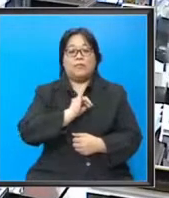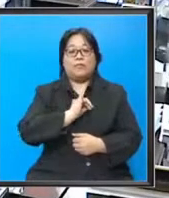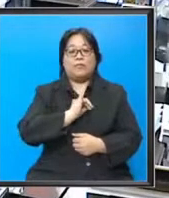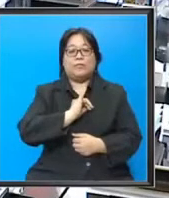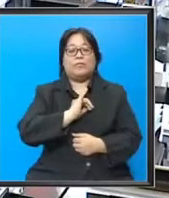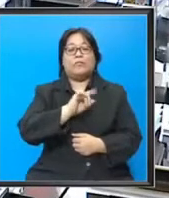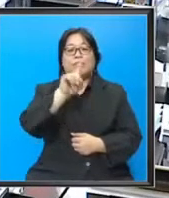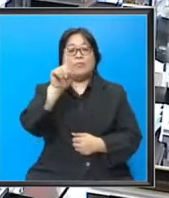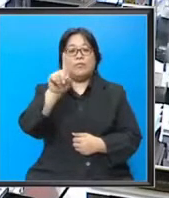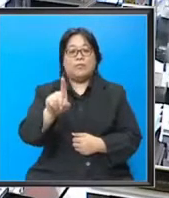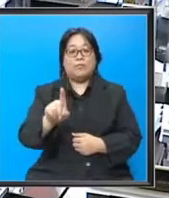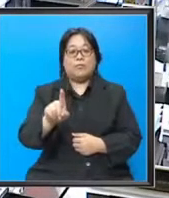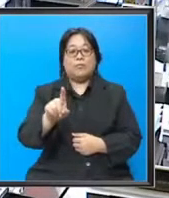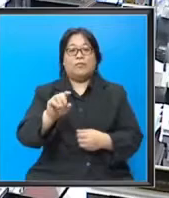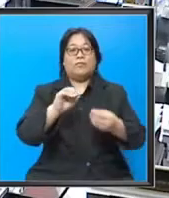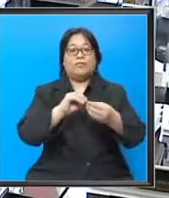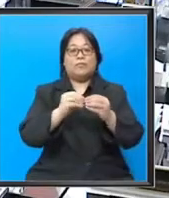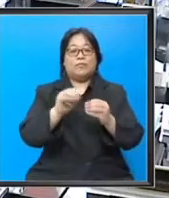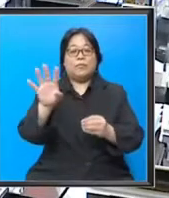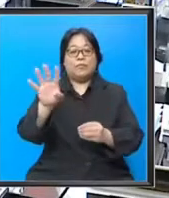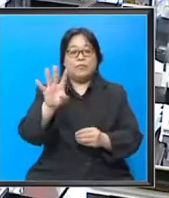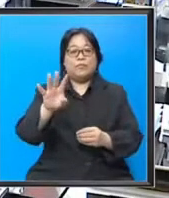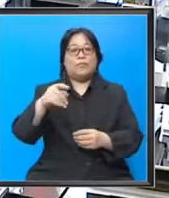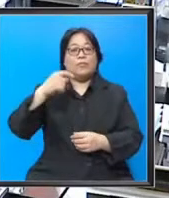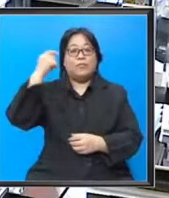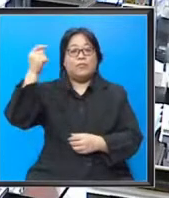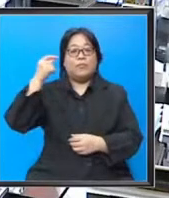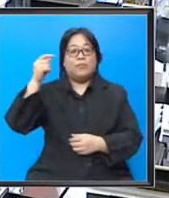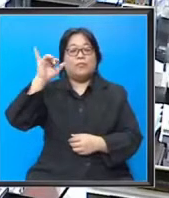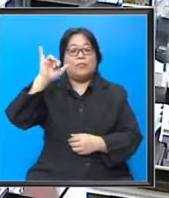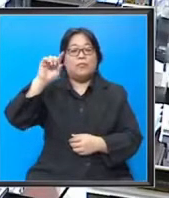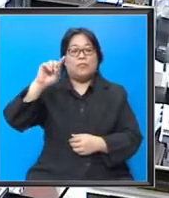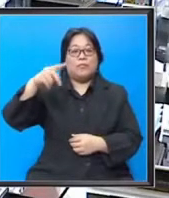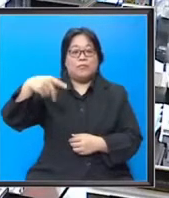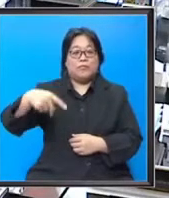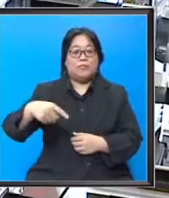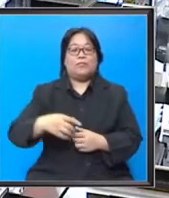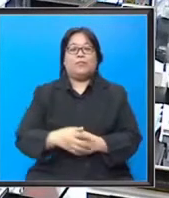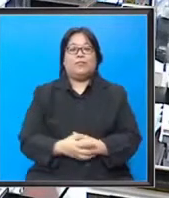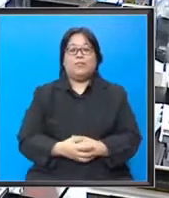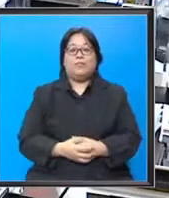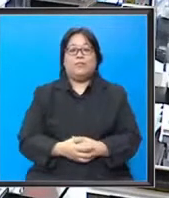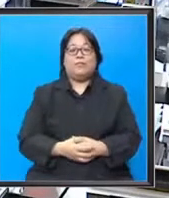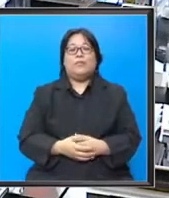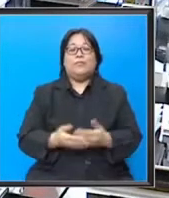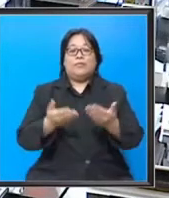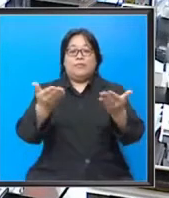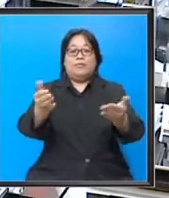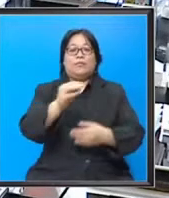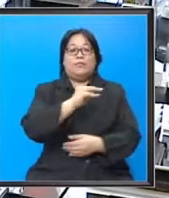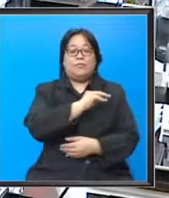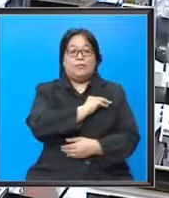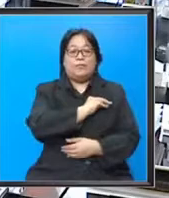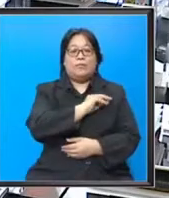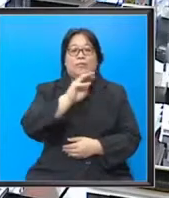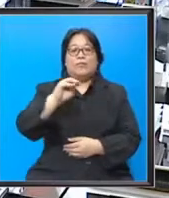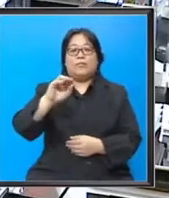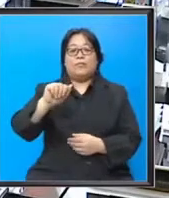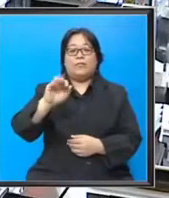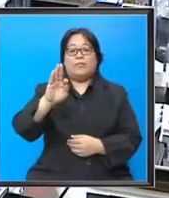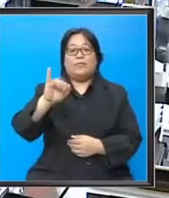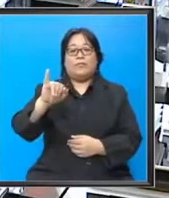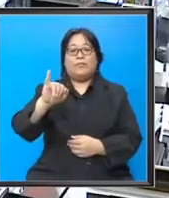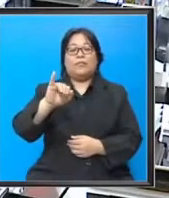Saya salat kepada Tuhan menjadi kecoa semangat Hai kecilkan mencipta nian dan industri